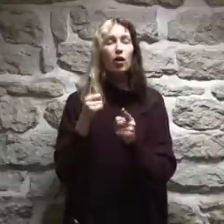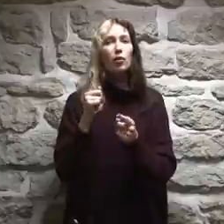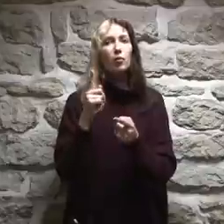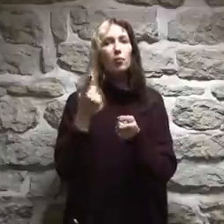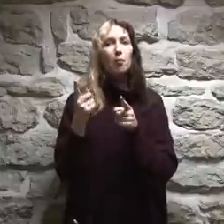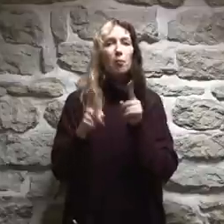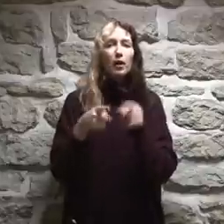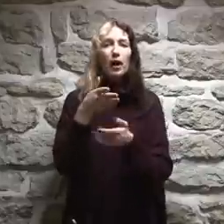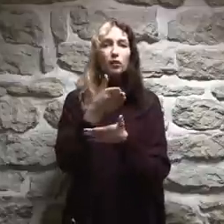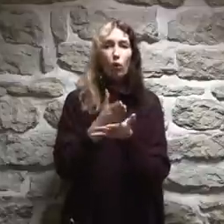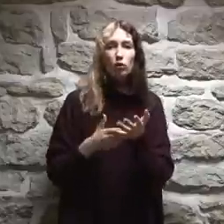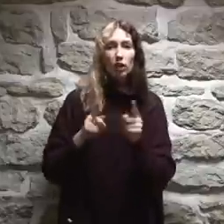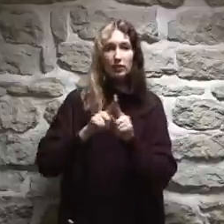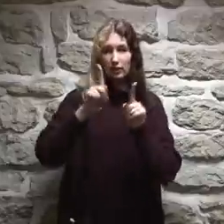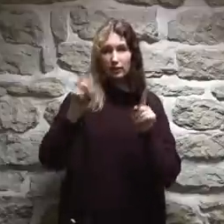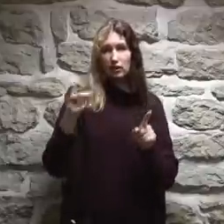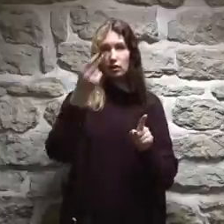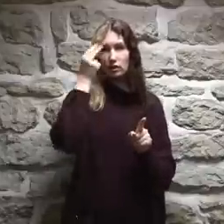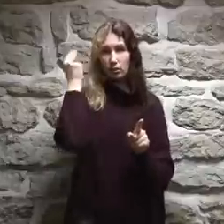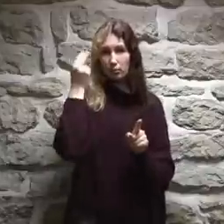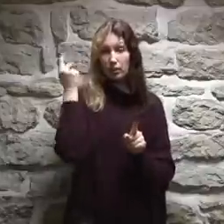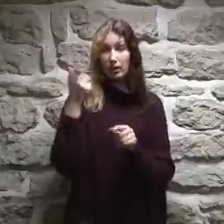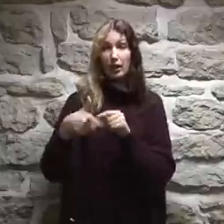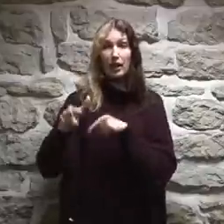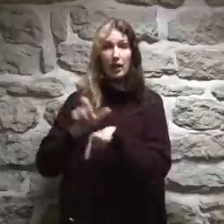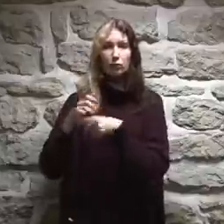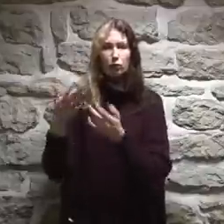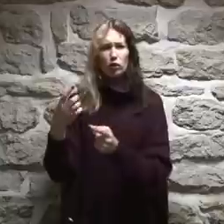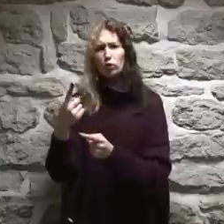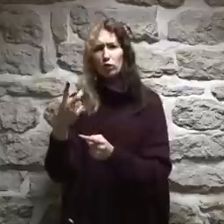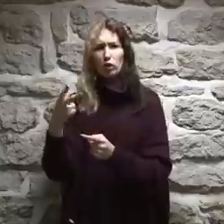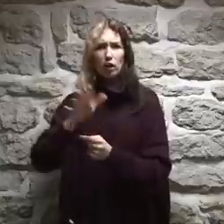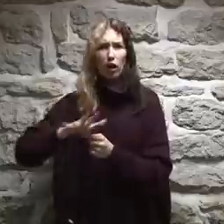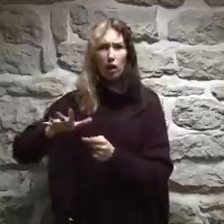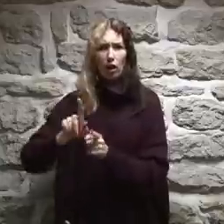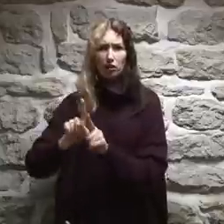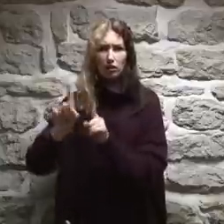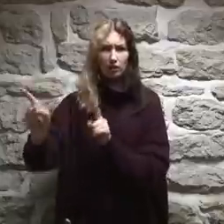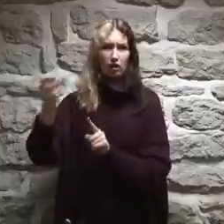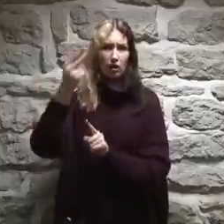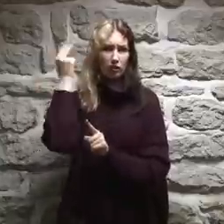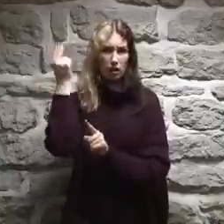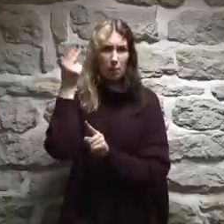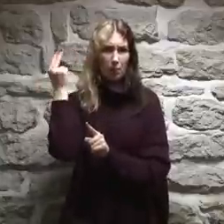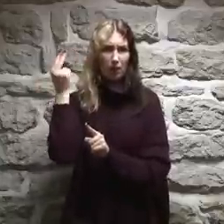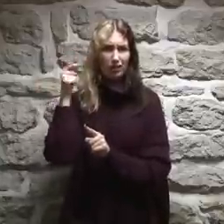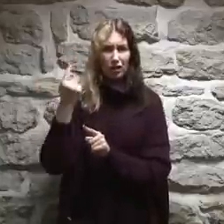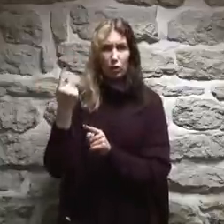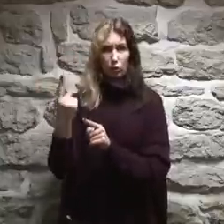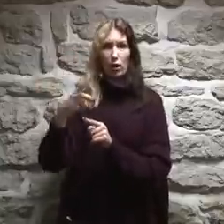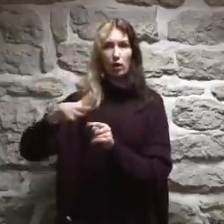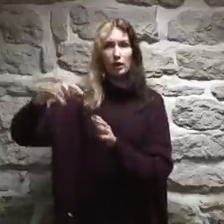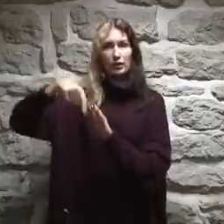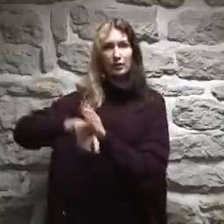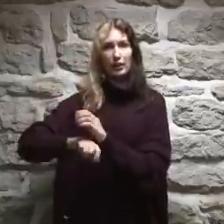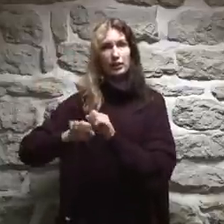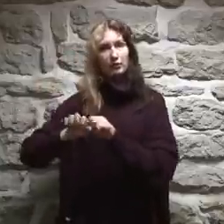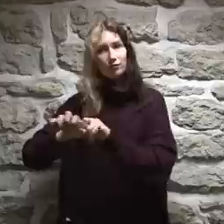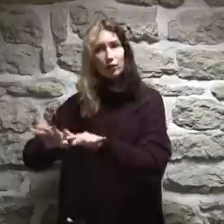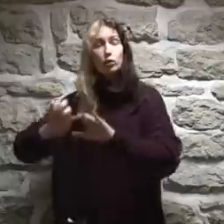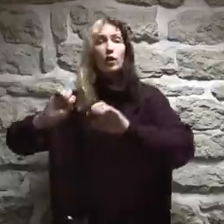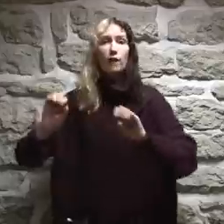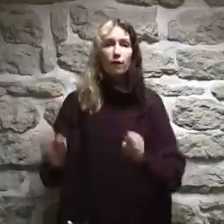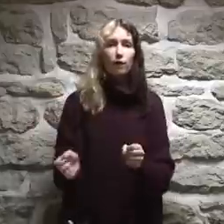distantsil. Enamasti on nii, et on mõni üksik klass distantsile suunatud, kus viirus on saanud levima, või siis on kooli